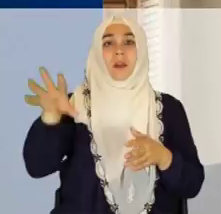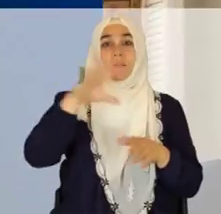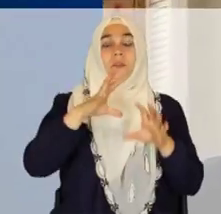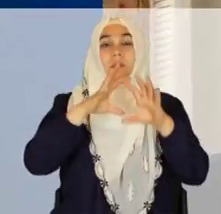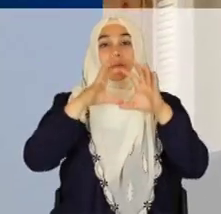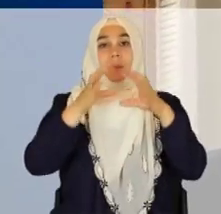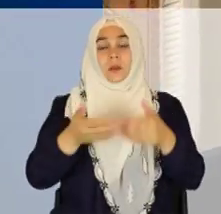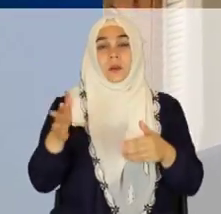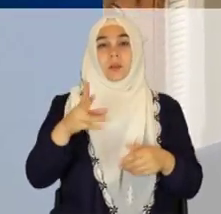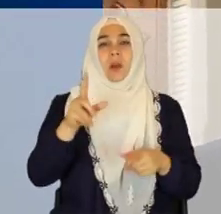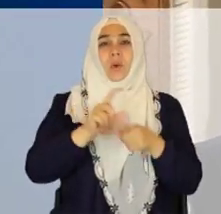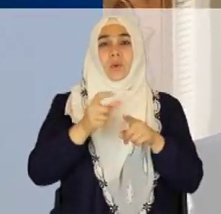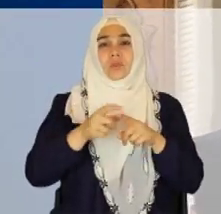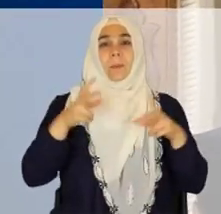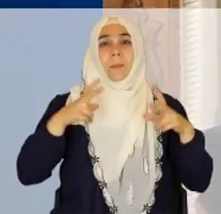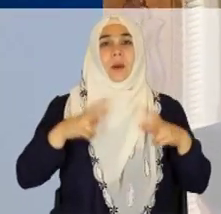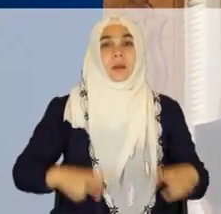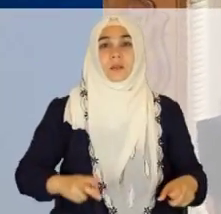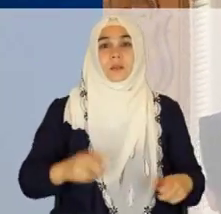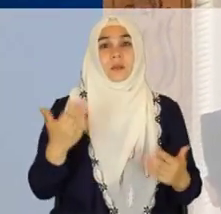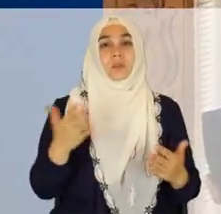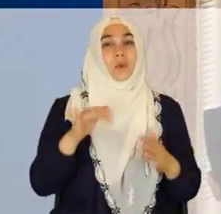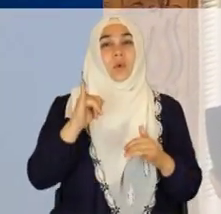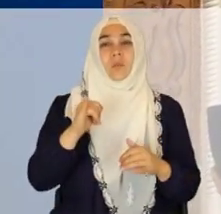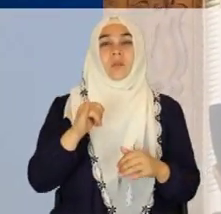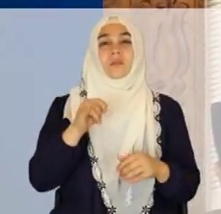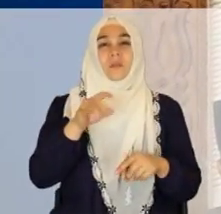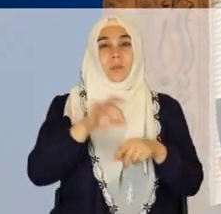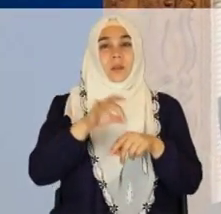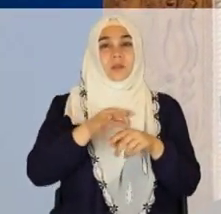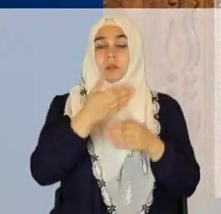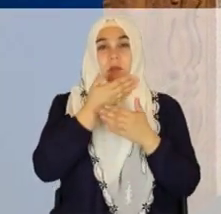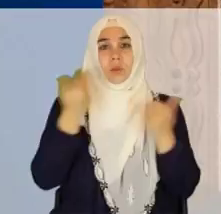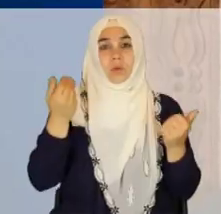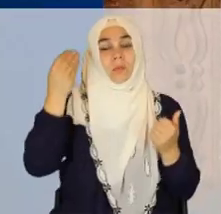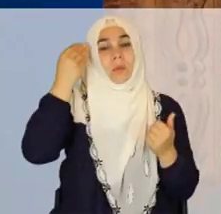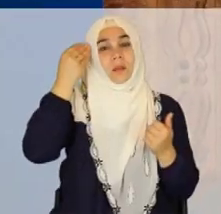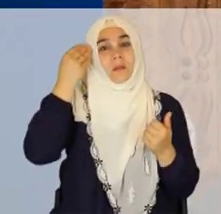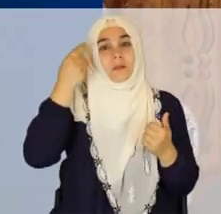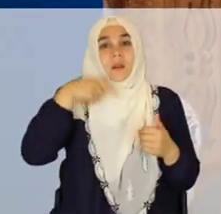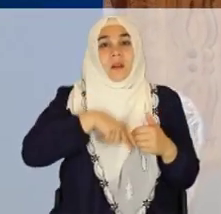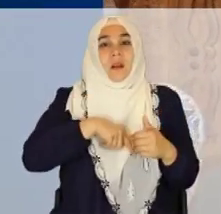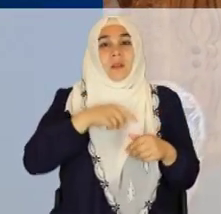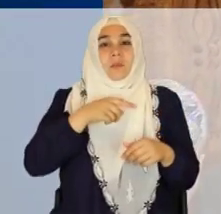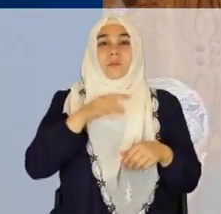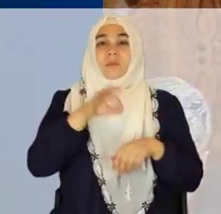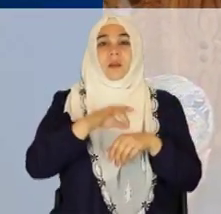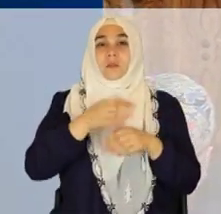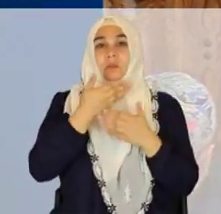Dunyoda o'ta baxillikdan ko'ra yomon dard yo'q. Ya'ni ma'naviy dard, qalb dardi.